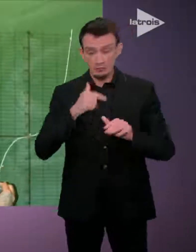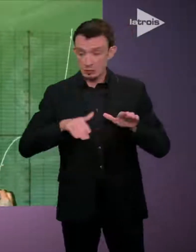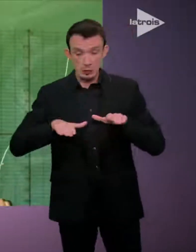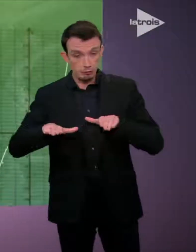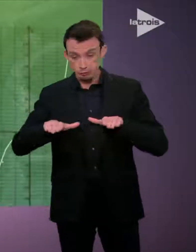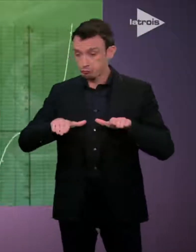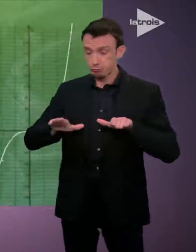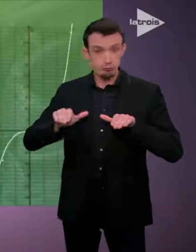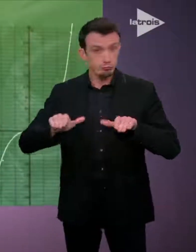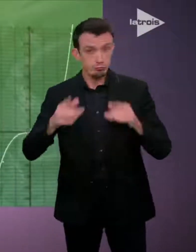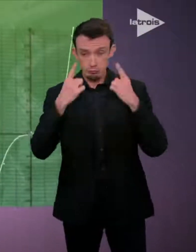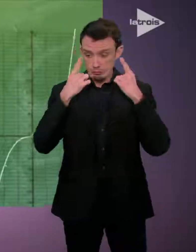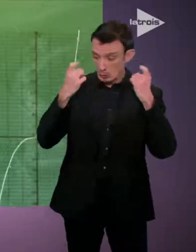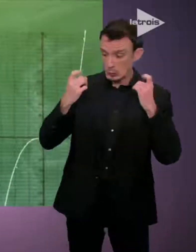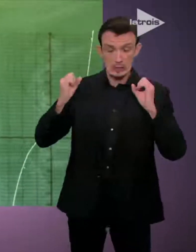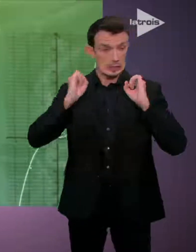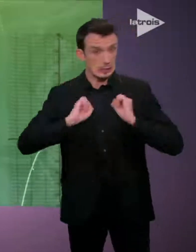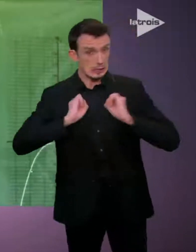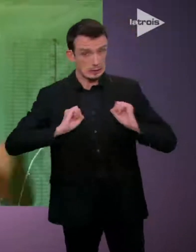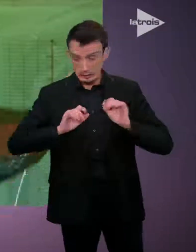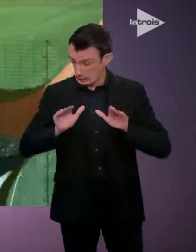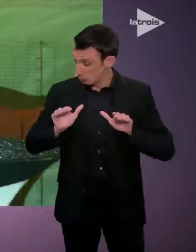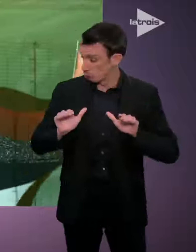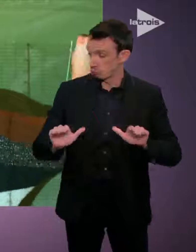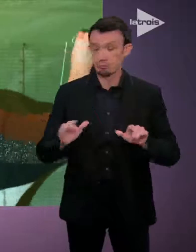théorie et au moment des exercices.